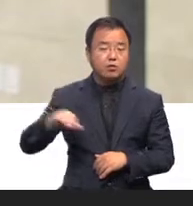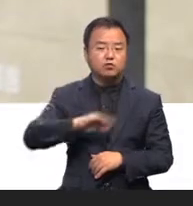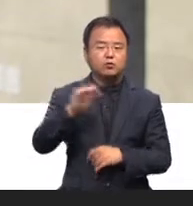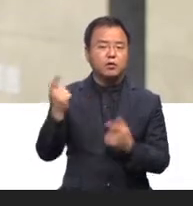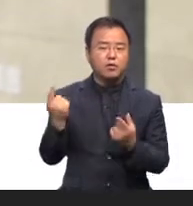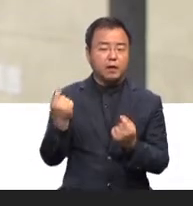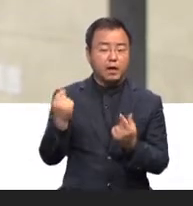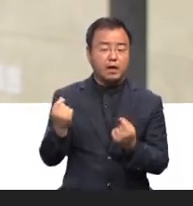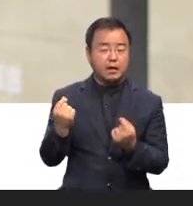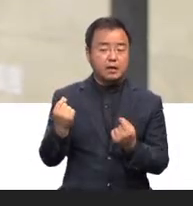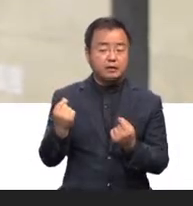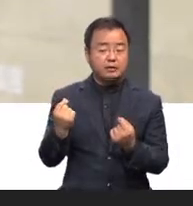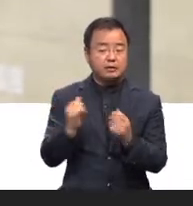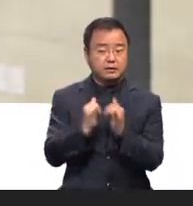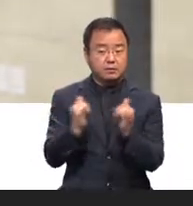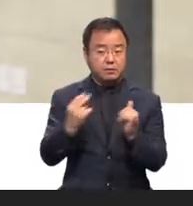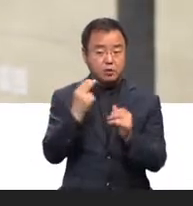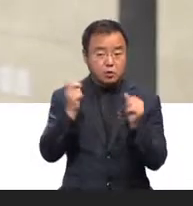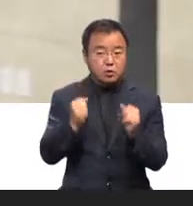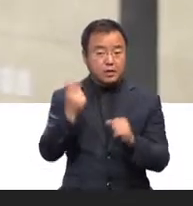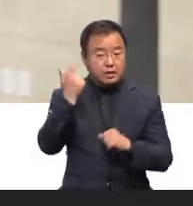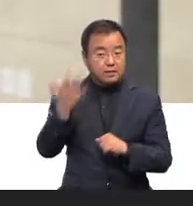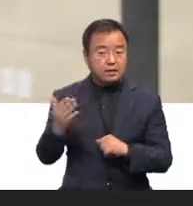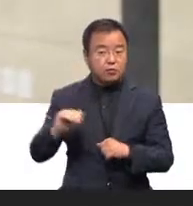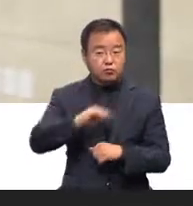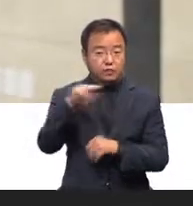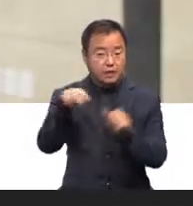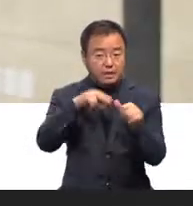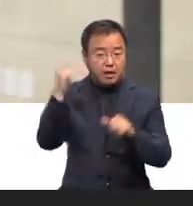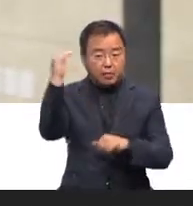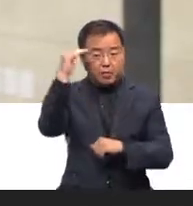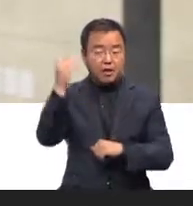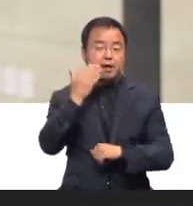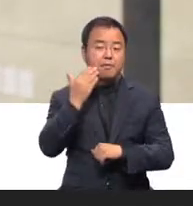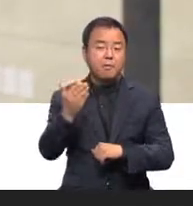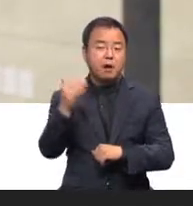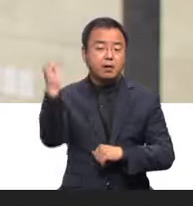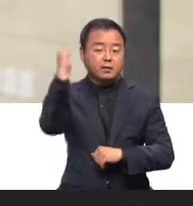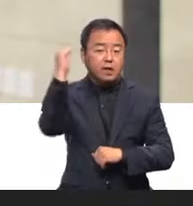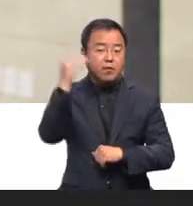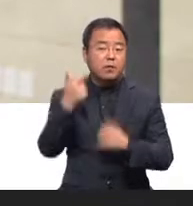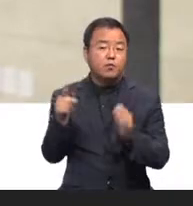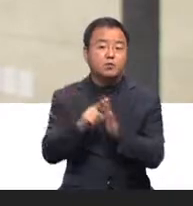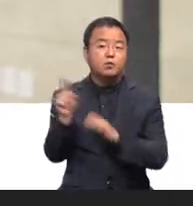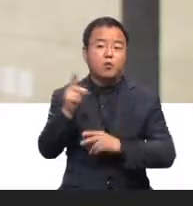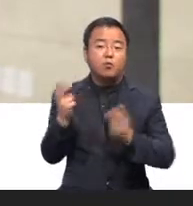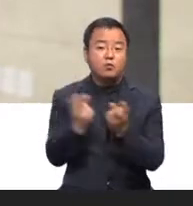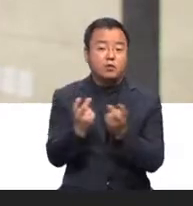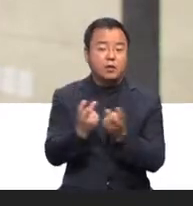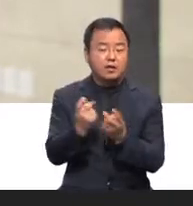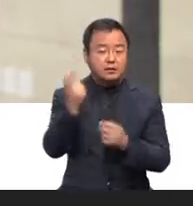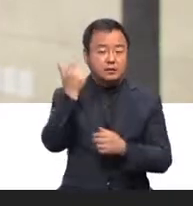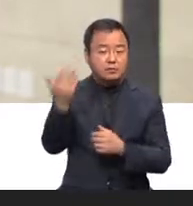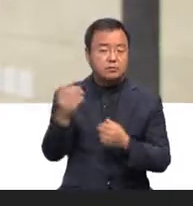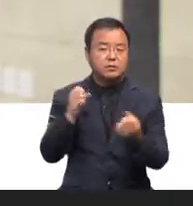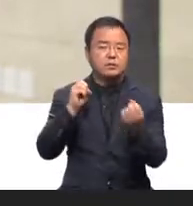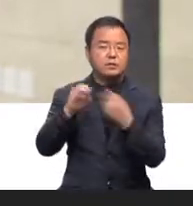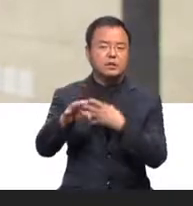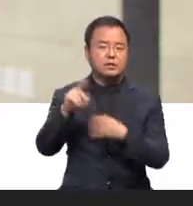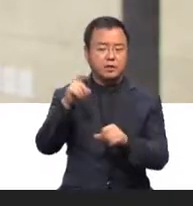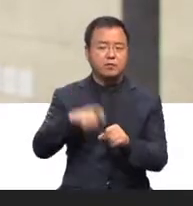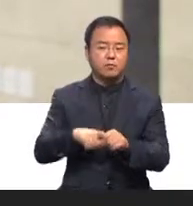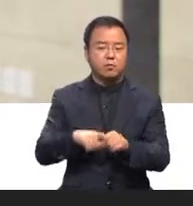있는가? 그리고 우리가 거기를 탐험을 할 수 있는가? 그런 탐험을 하면 어떻게 해야 되는가? 그런 질문을 대답을 하기 위한